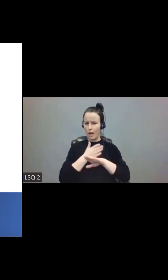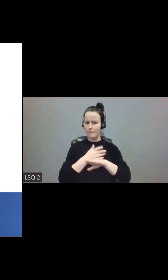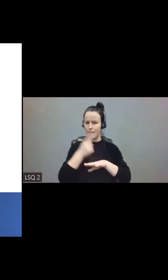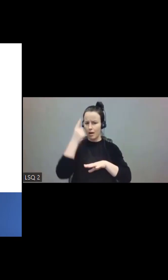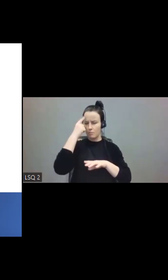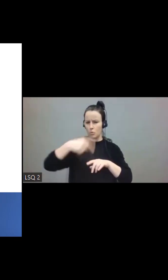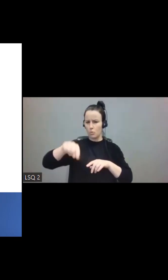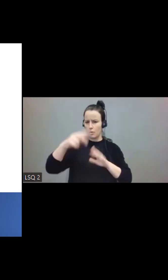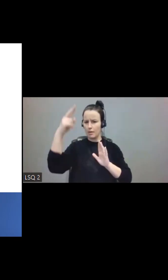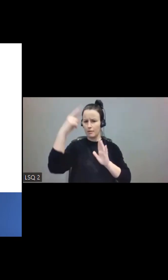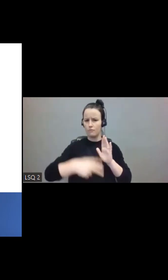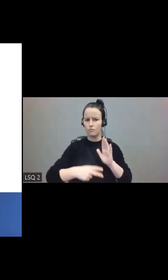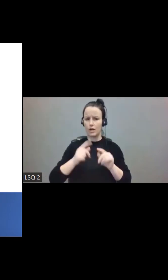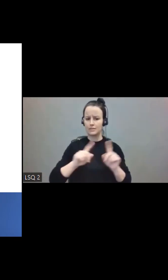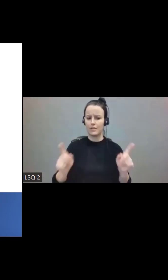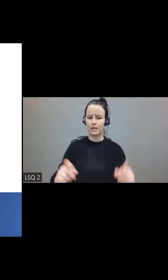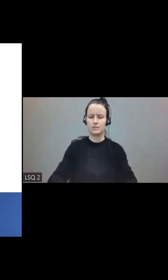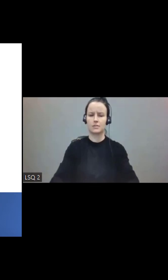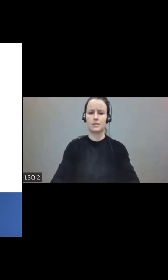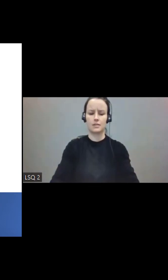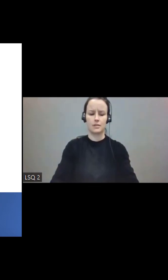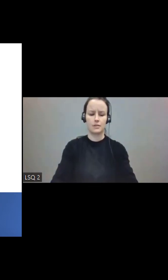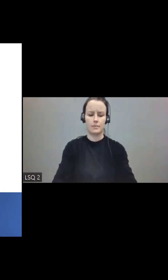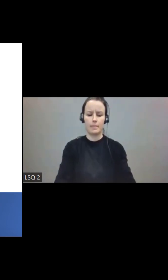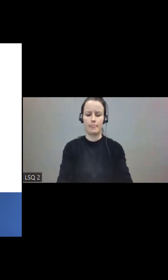Donc, l'impression originale